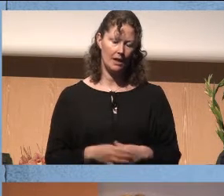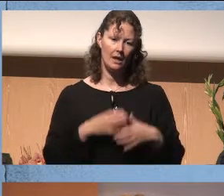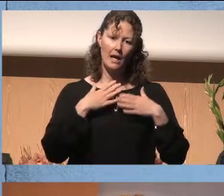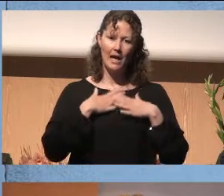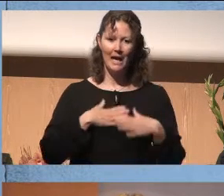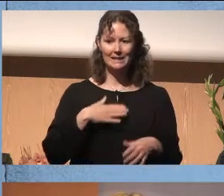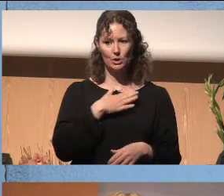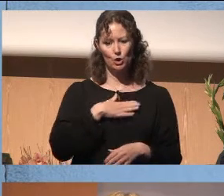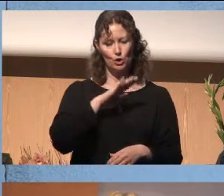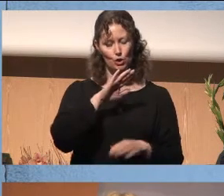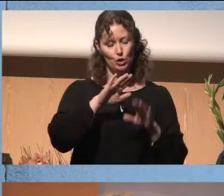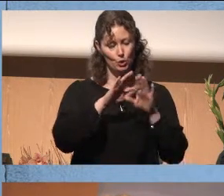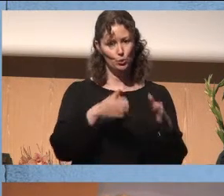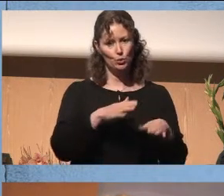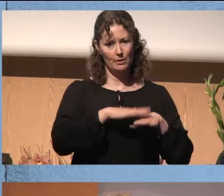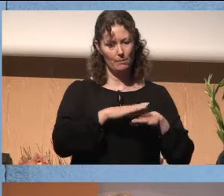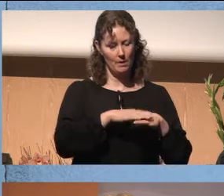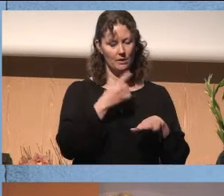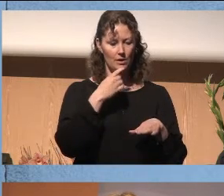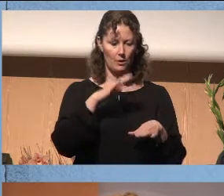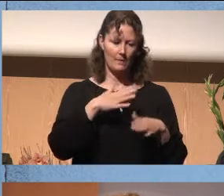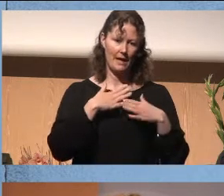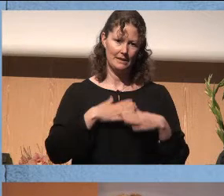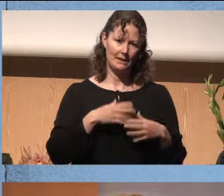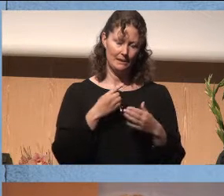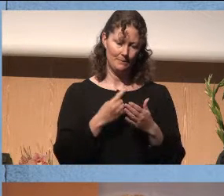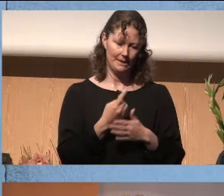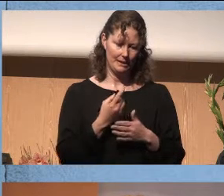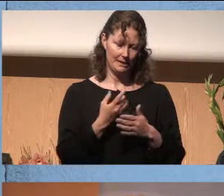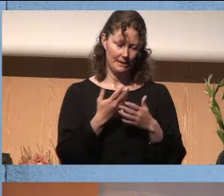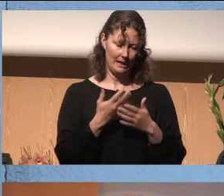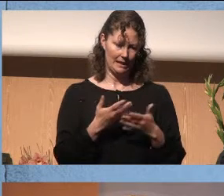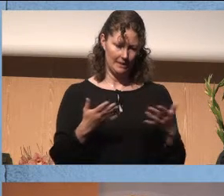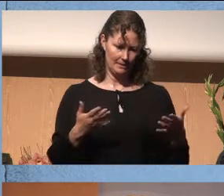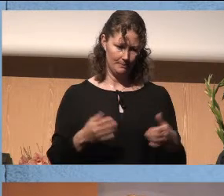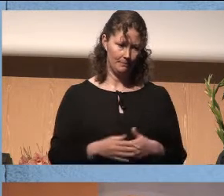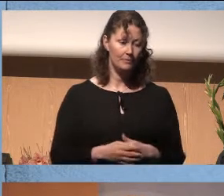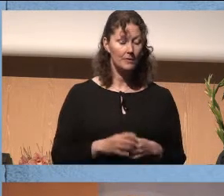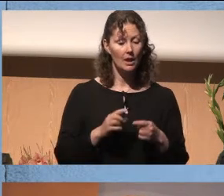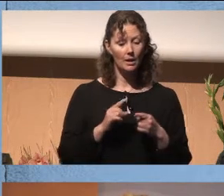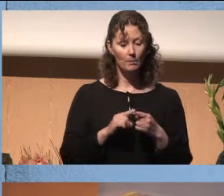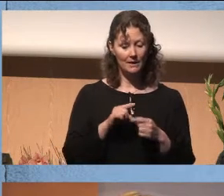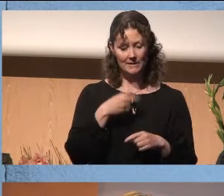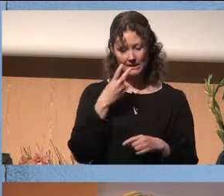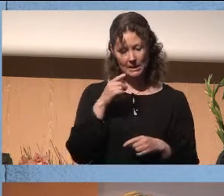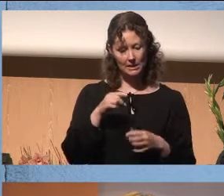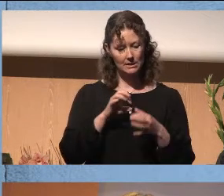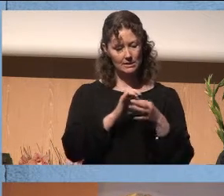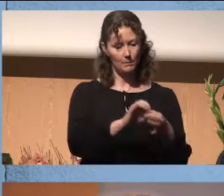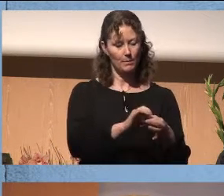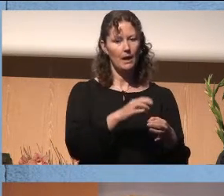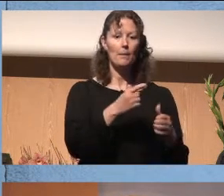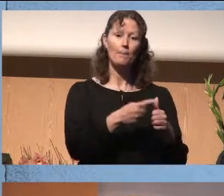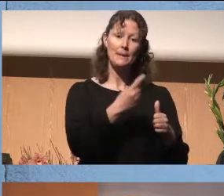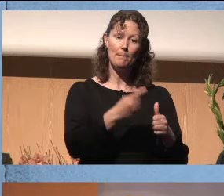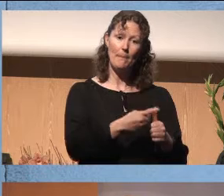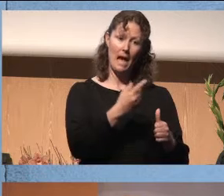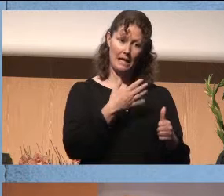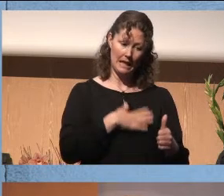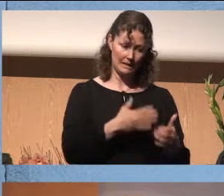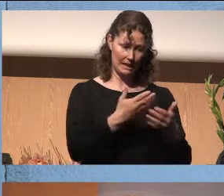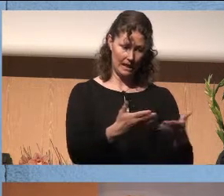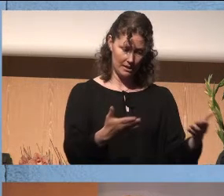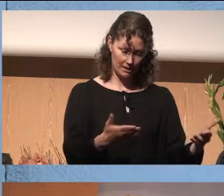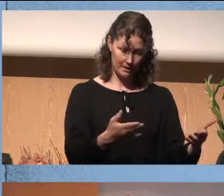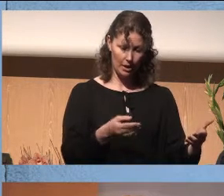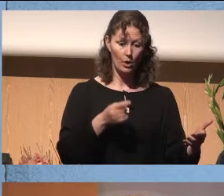Helse- og sykehusplan handler om spesialisthelsetjenesten. Men den ser vi sammen med primærhelsetjenesten.